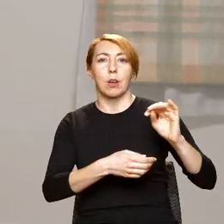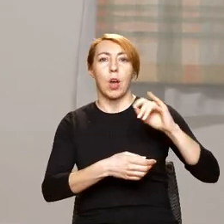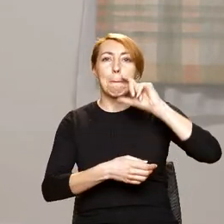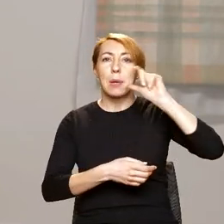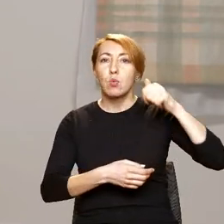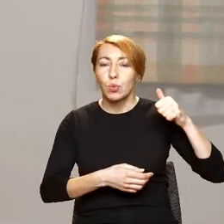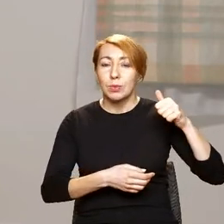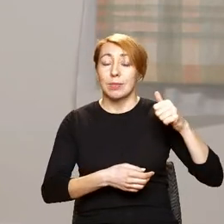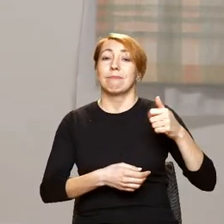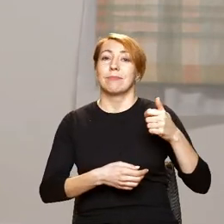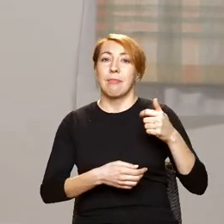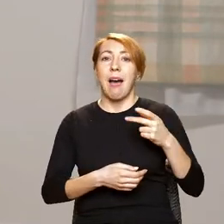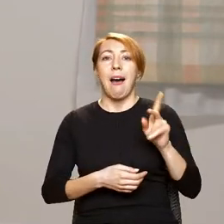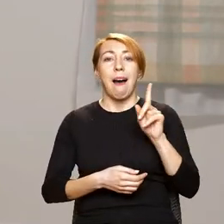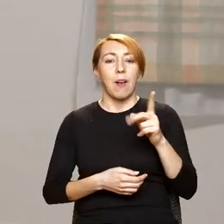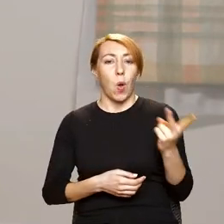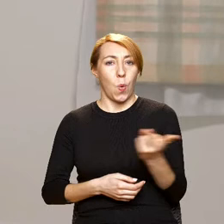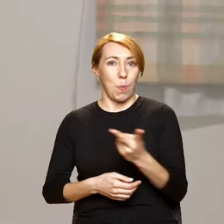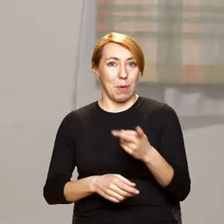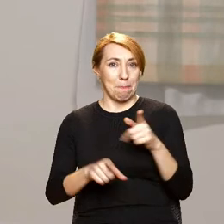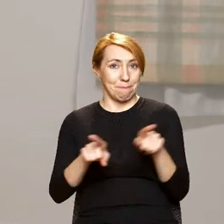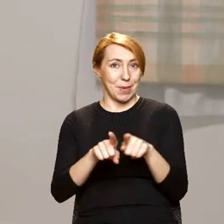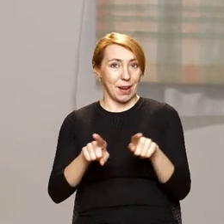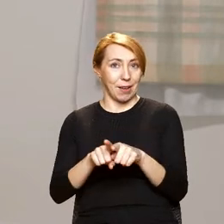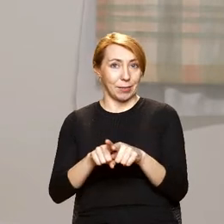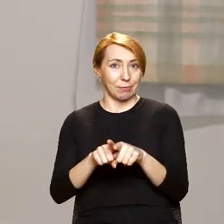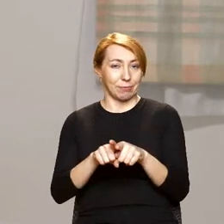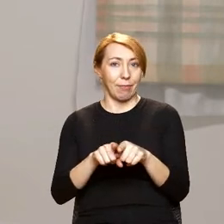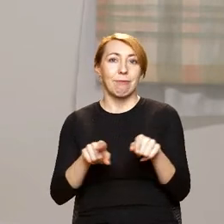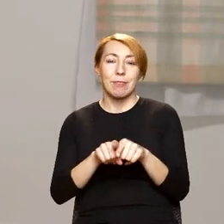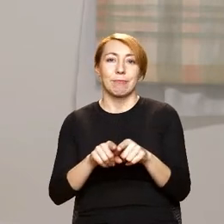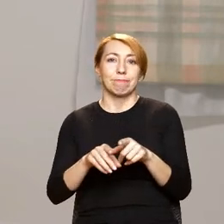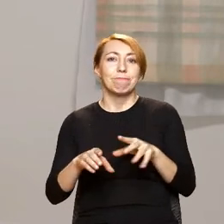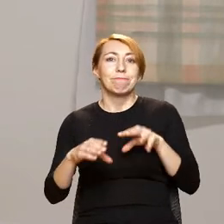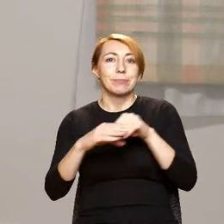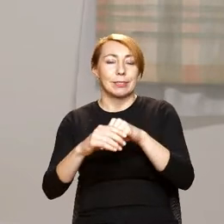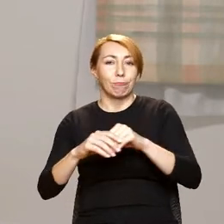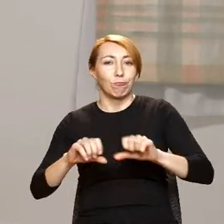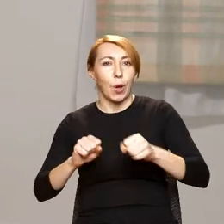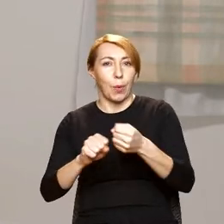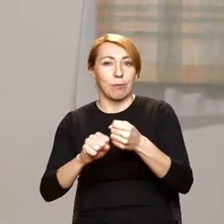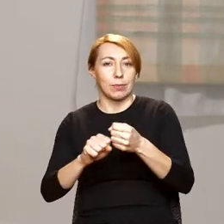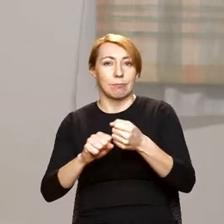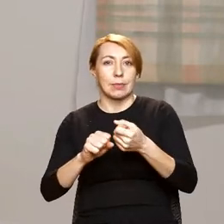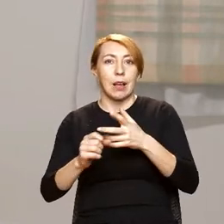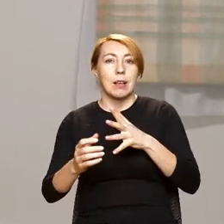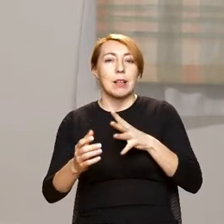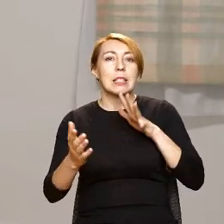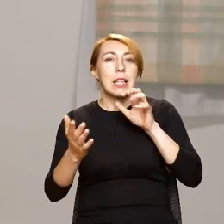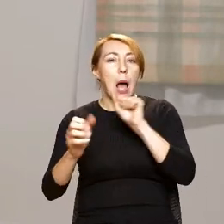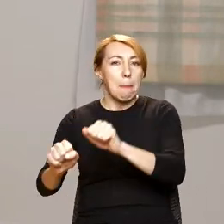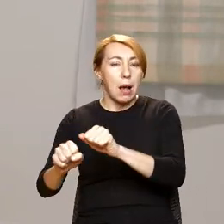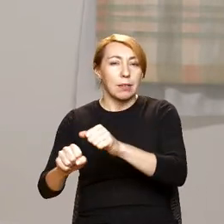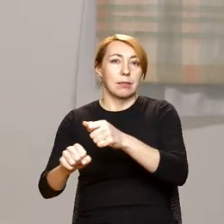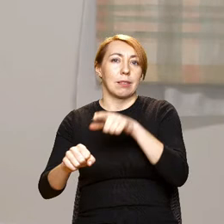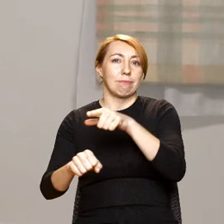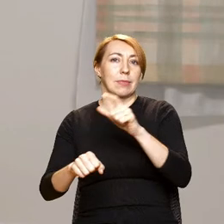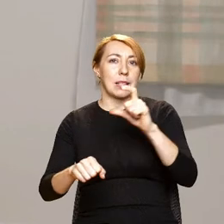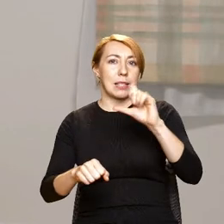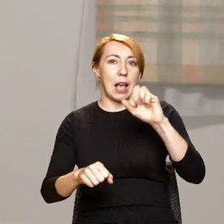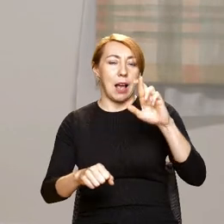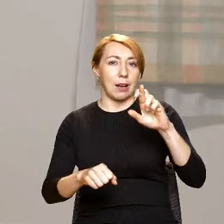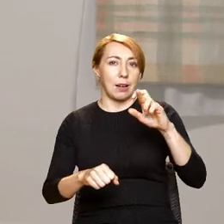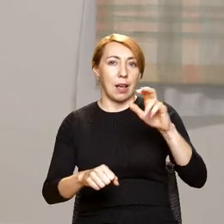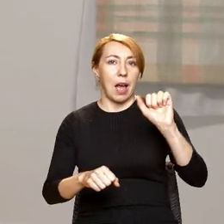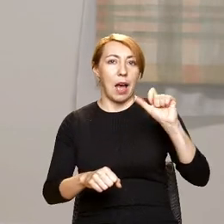Ale obaj bracia przecież byli zamieszani w nieudany zamach na cara Aleksandra III